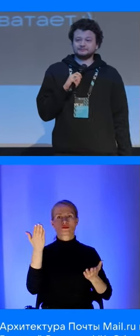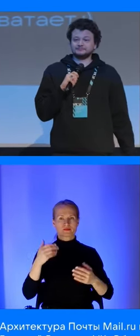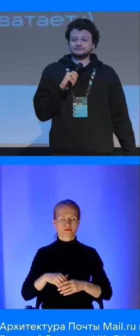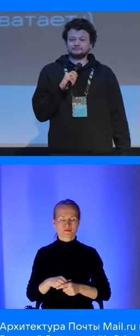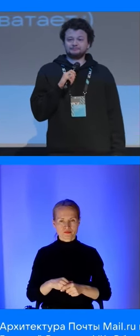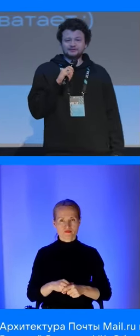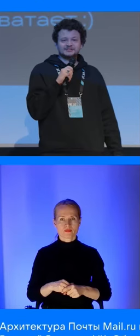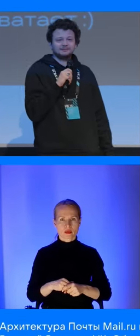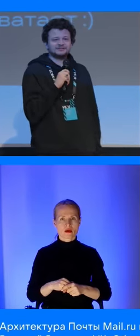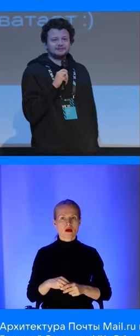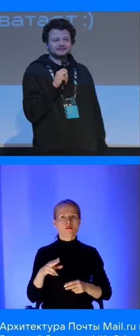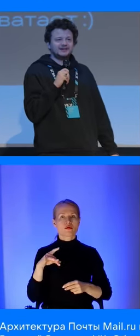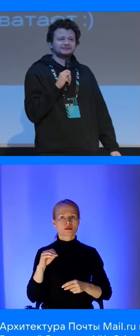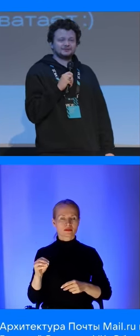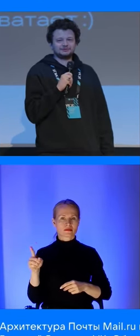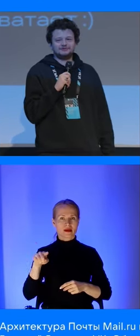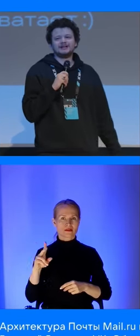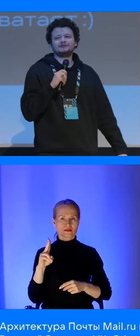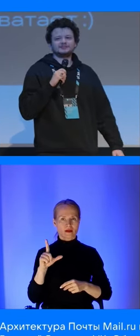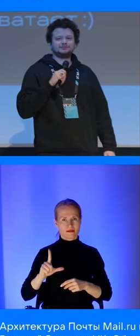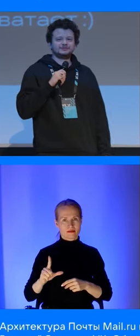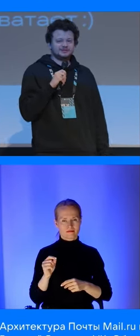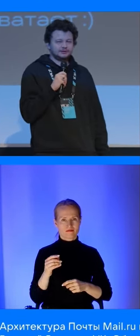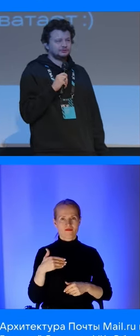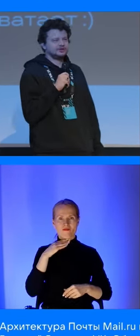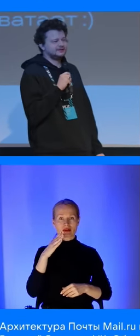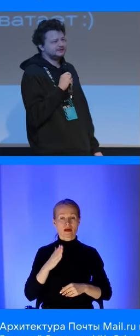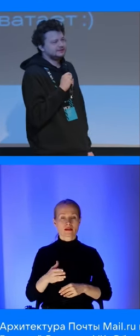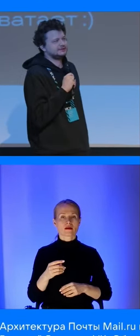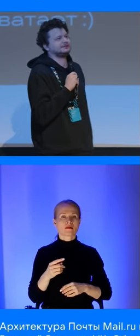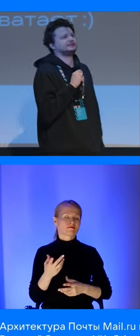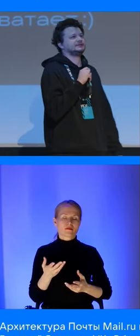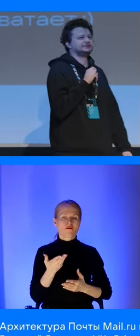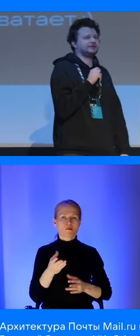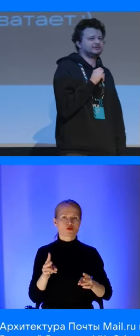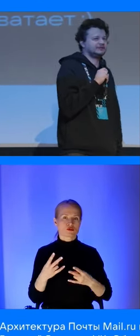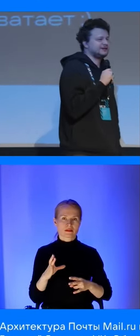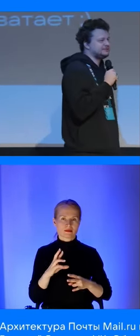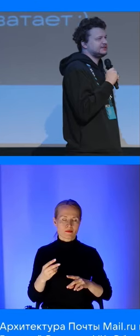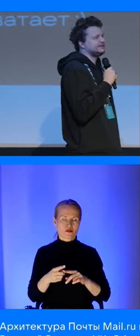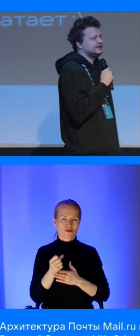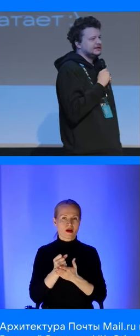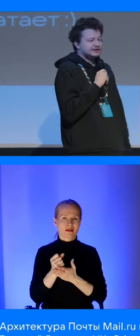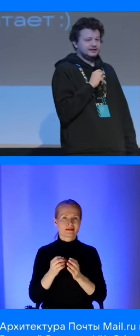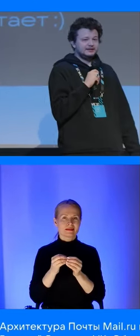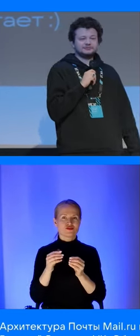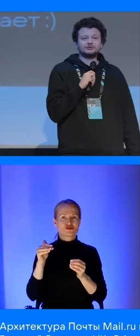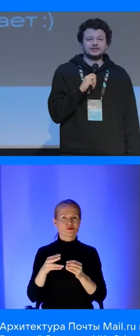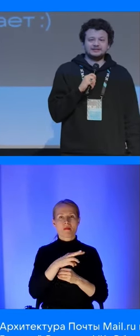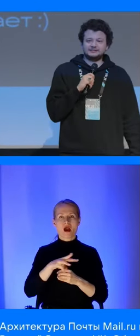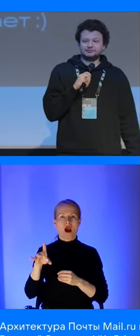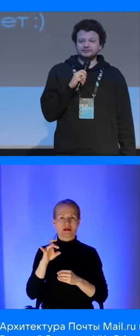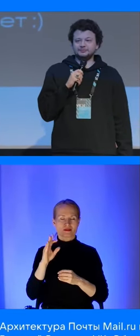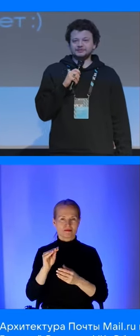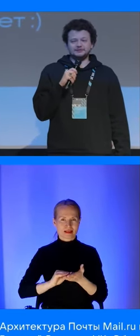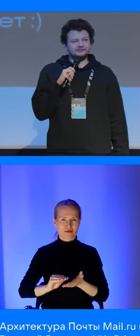общем, Postgres обычно вам хватает, потому что вряд ли у вас будет система, которая хранит 10 тысяч миллиардов записей. Если вдруг